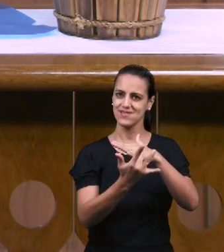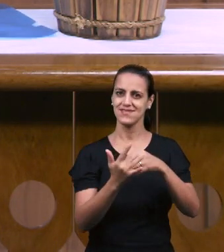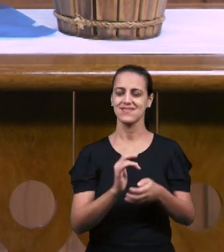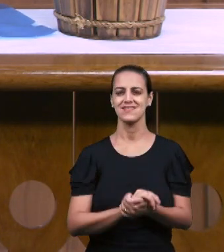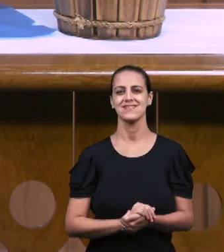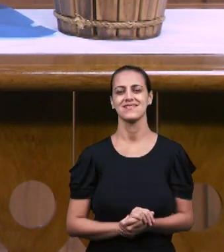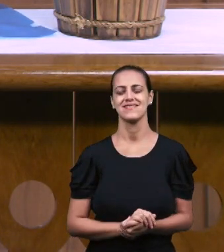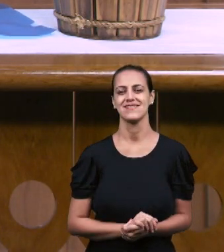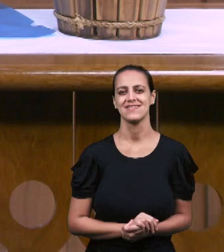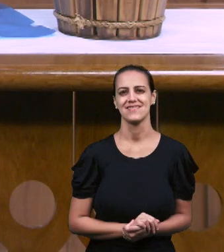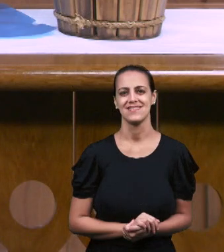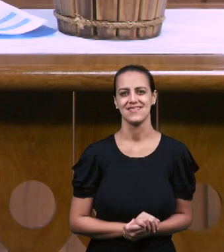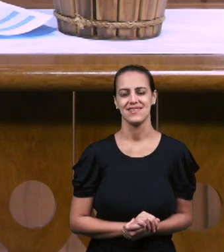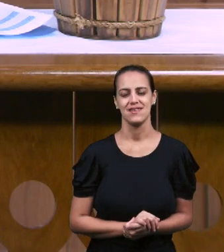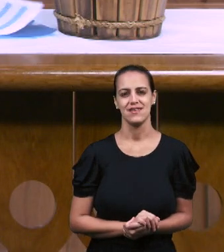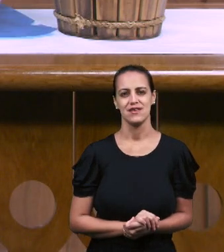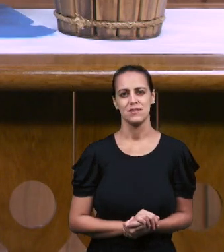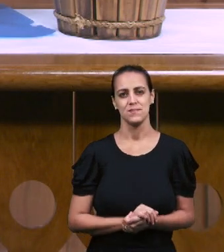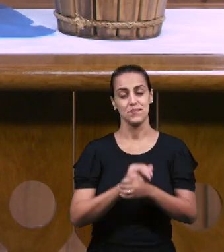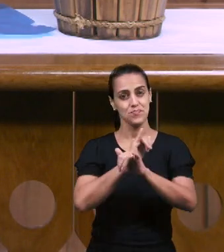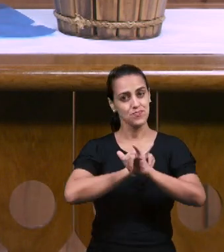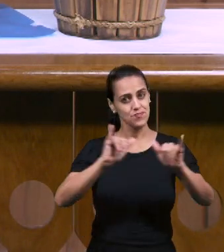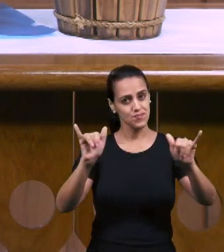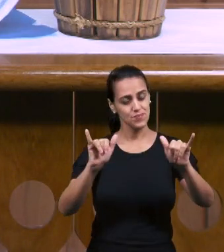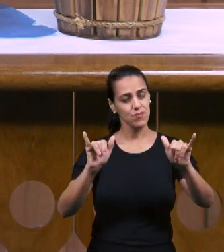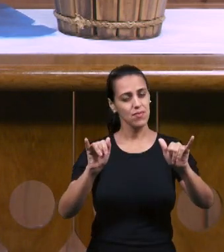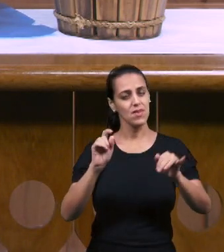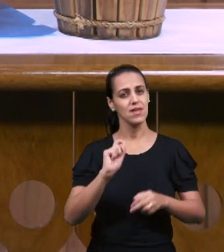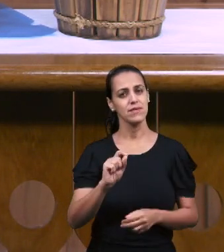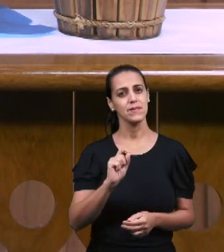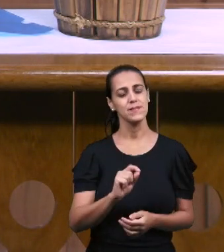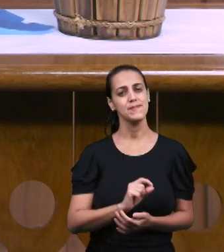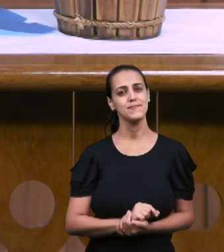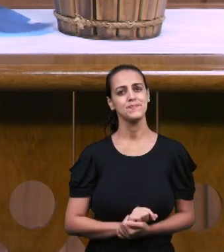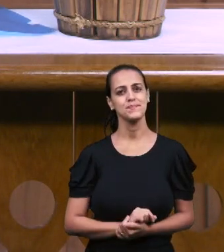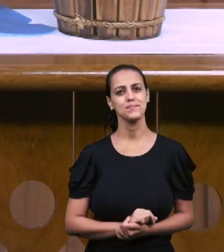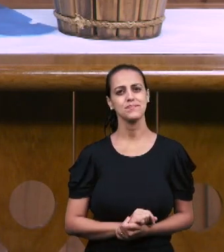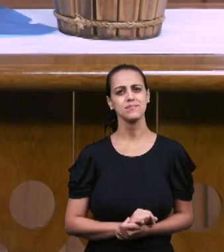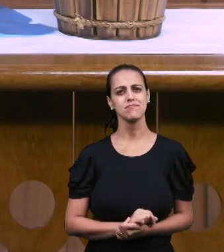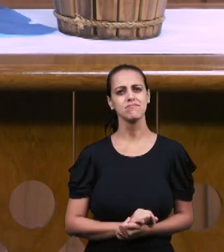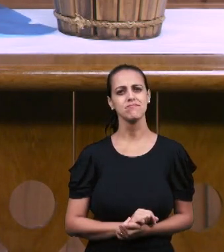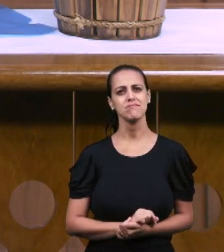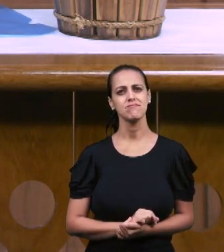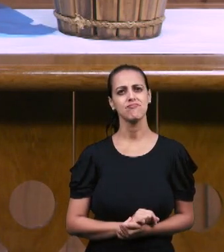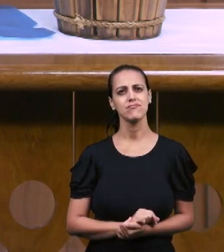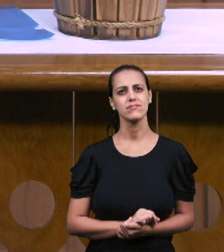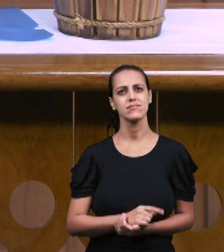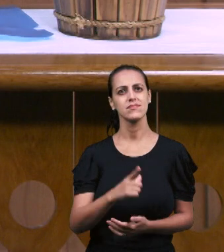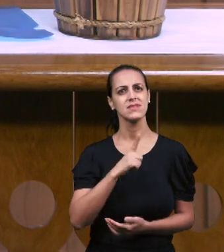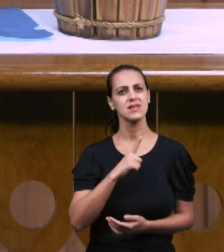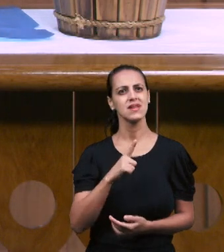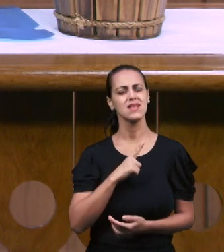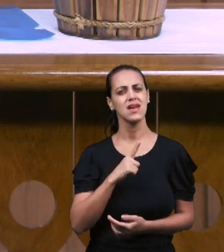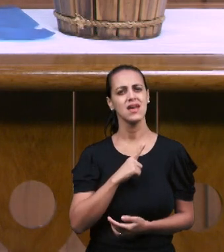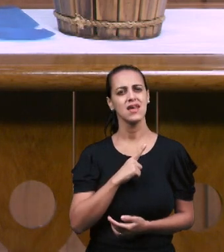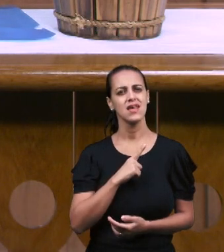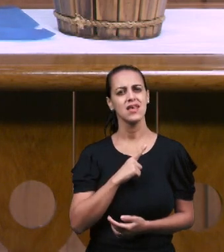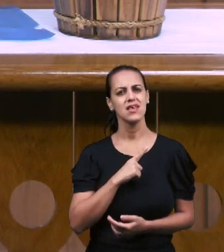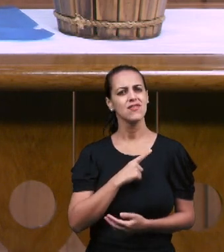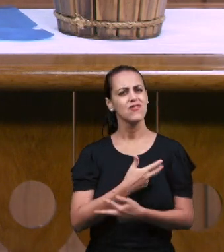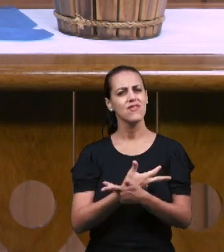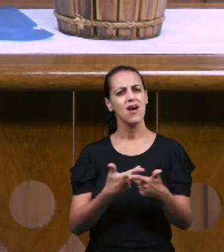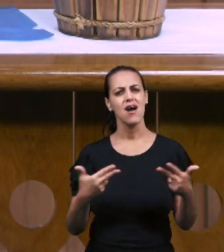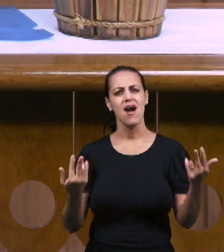nous voulons informer que nous avons reçu beaucoup de